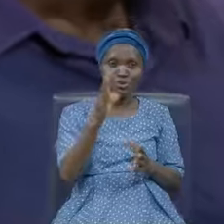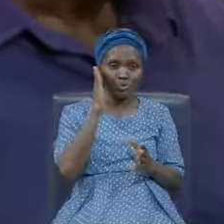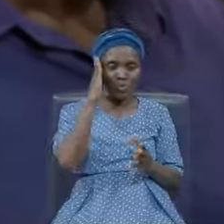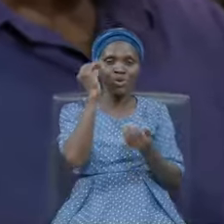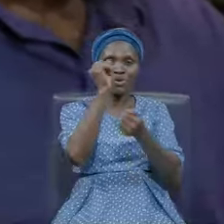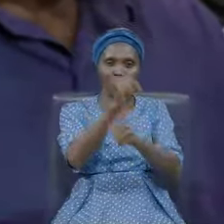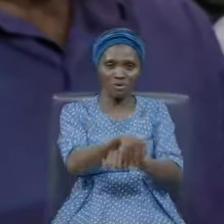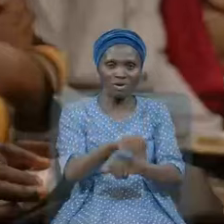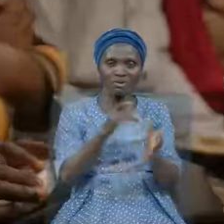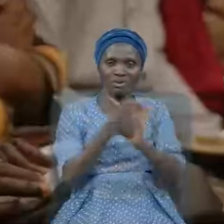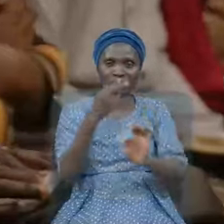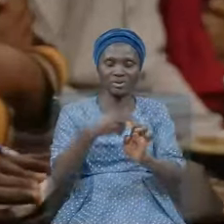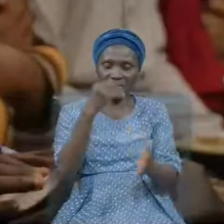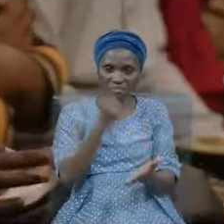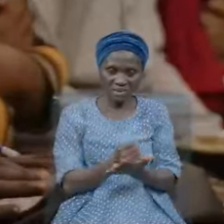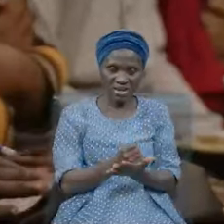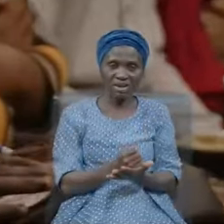Je vais vaincre.